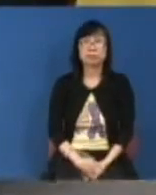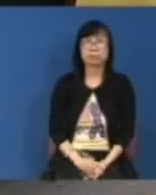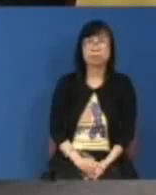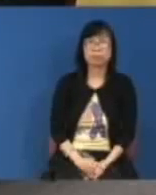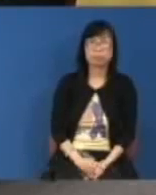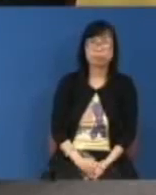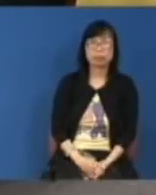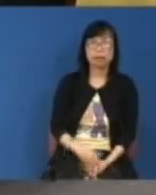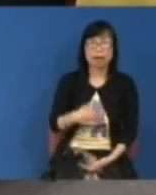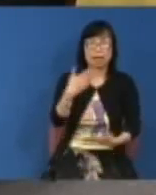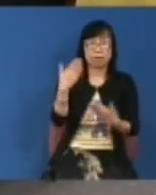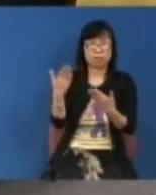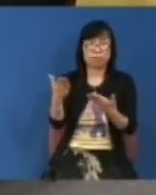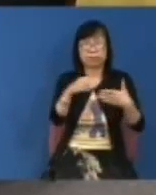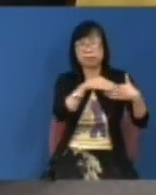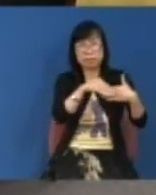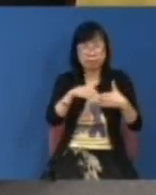即是在他們的領導底下，